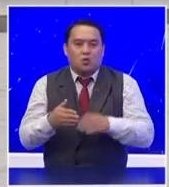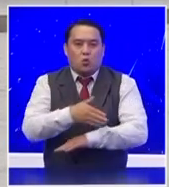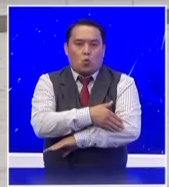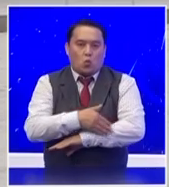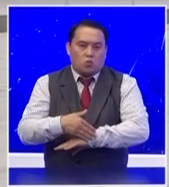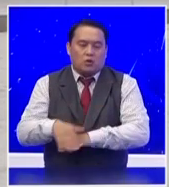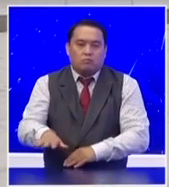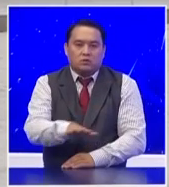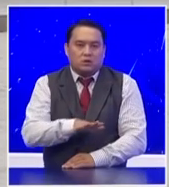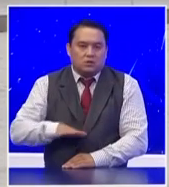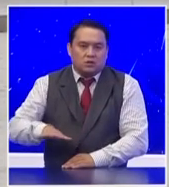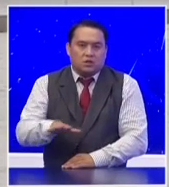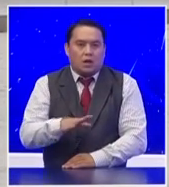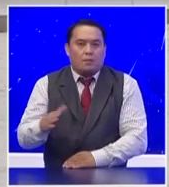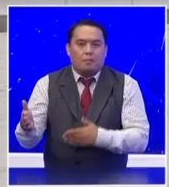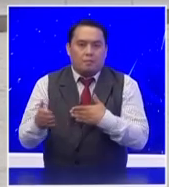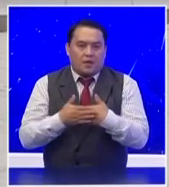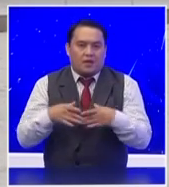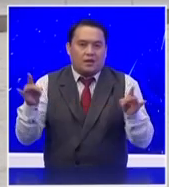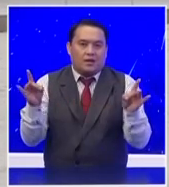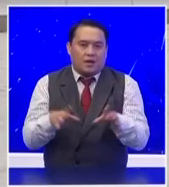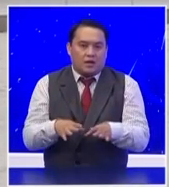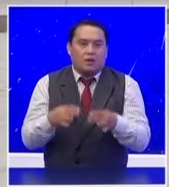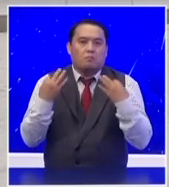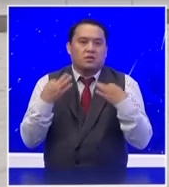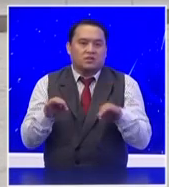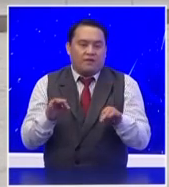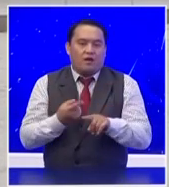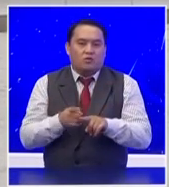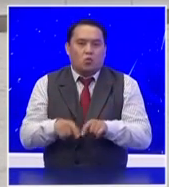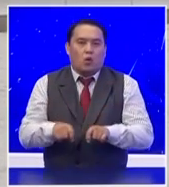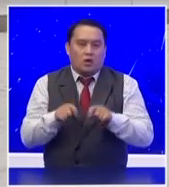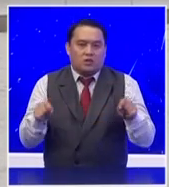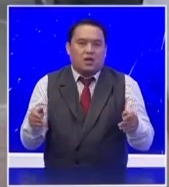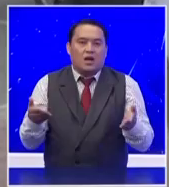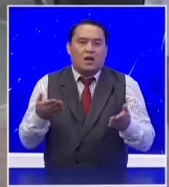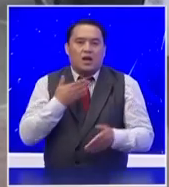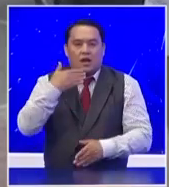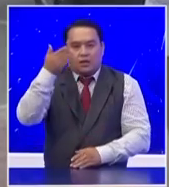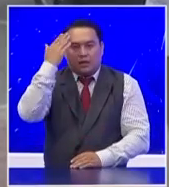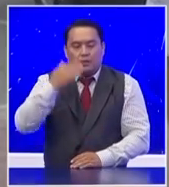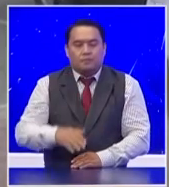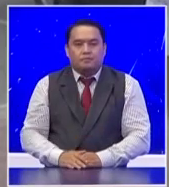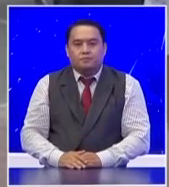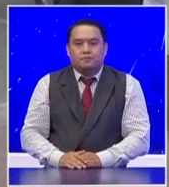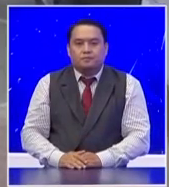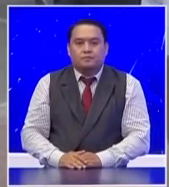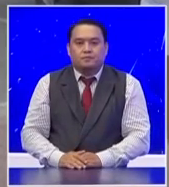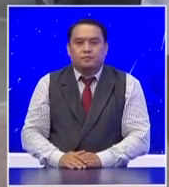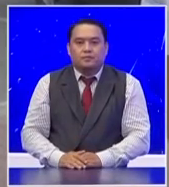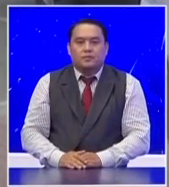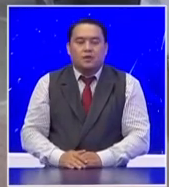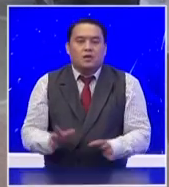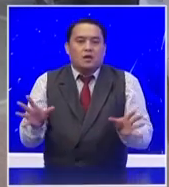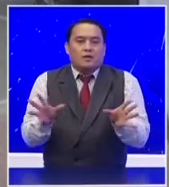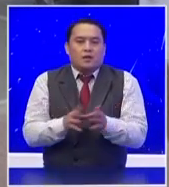то есть площадка перед их кафе, ресторанами позволяет, то есть открывают летники. Палата предпринимателей совместно с